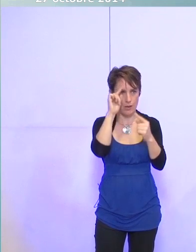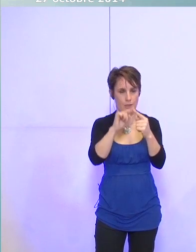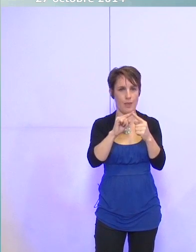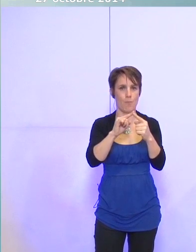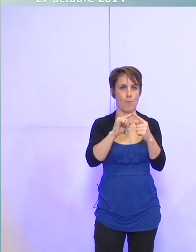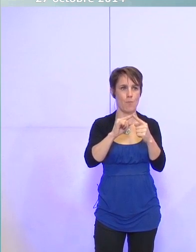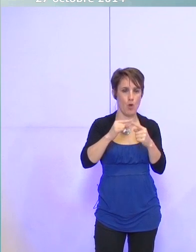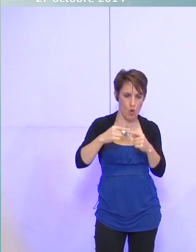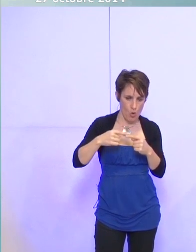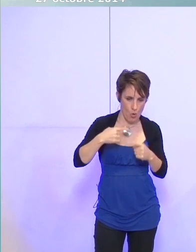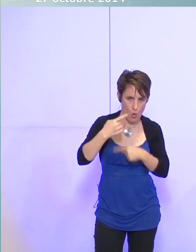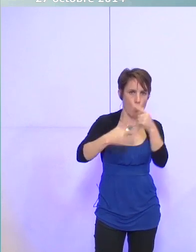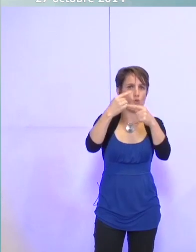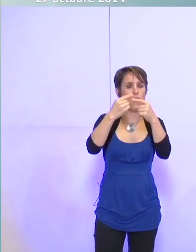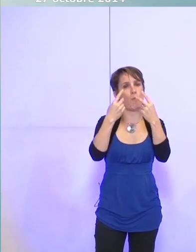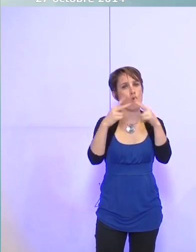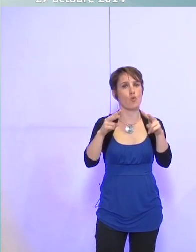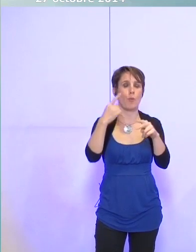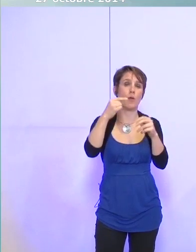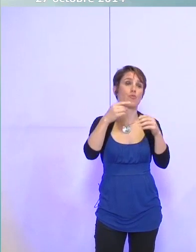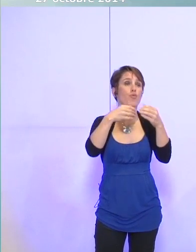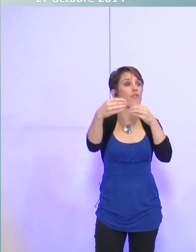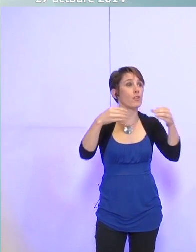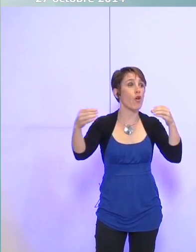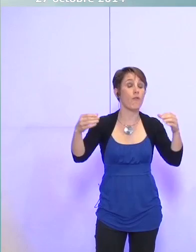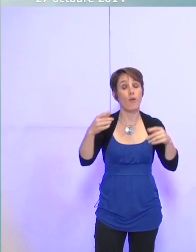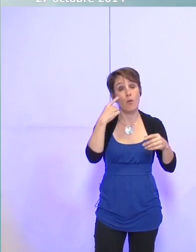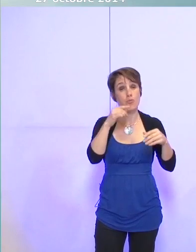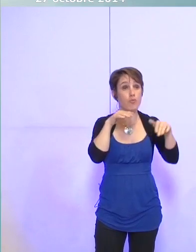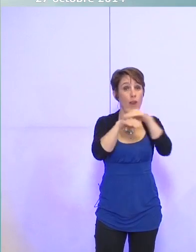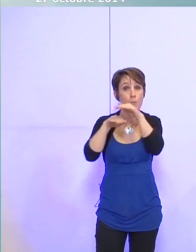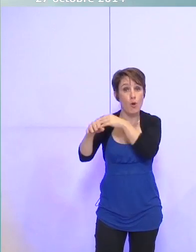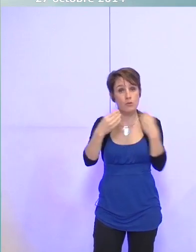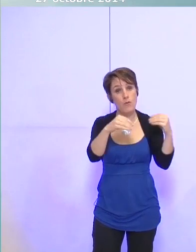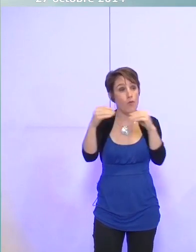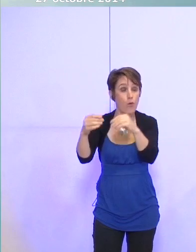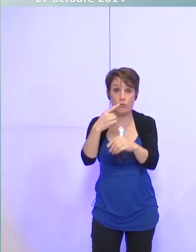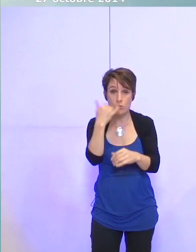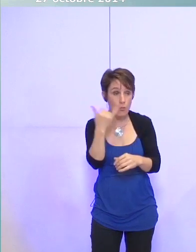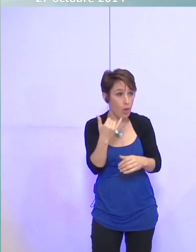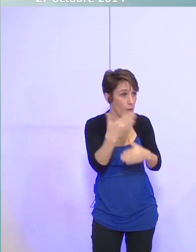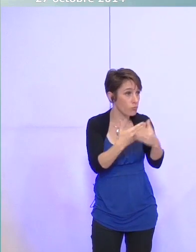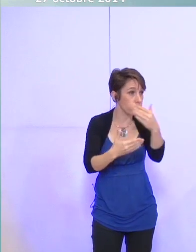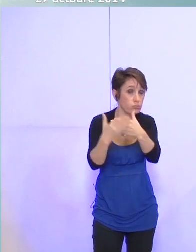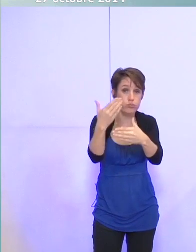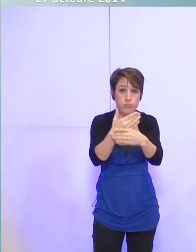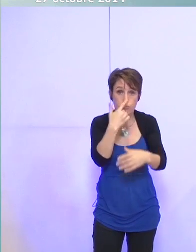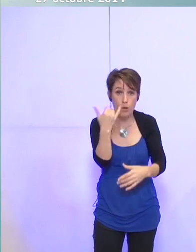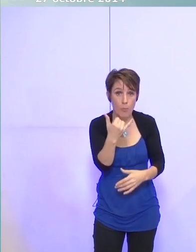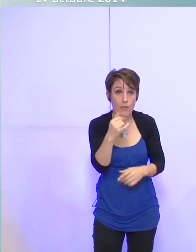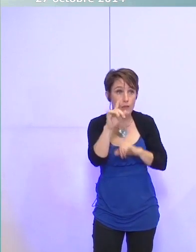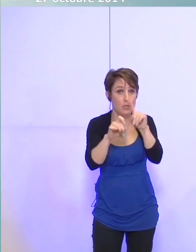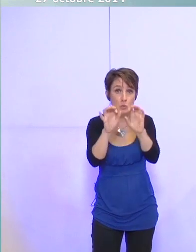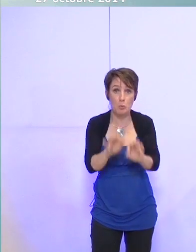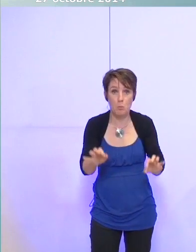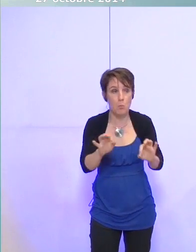renouvellement urbain de la Villeneuve. Bon, c'est des ventes de box, je ne pense pas que ça nécessite une prise de parole, sauf s'il y a des questions particulières. Donc on